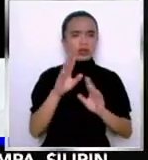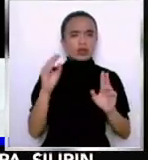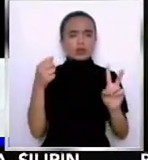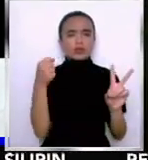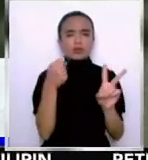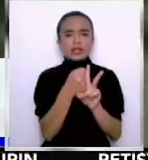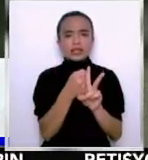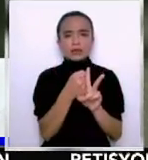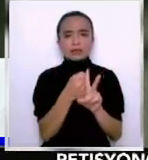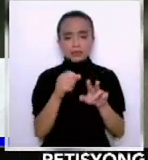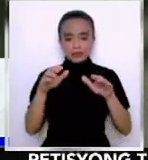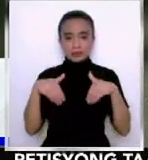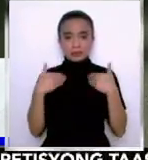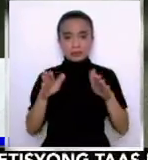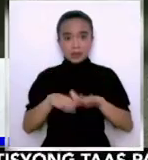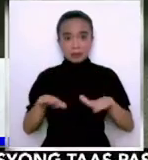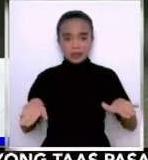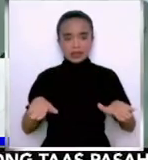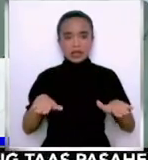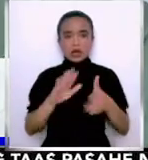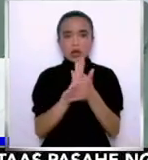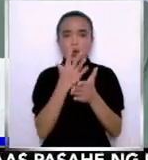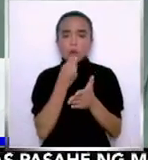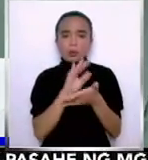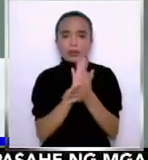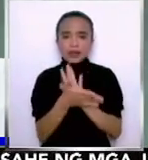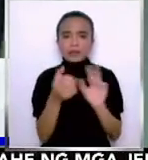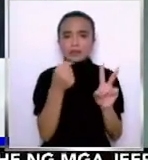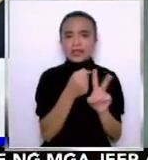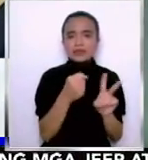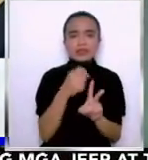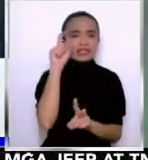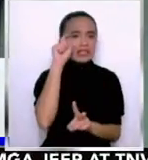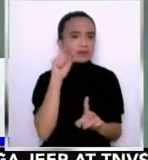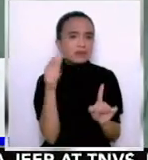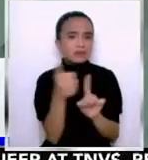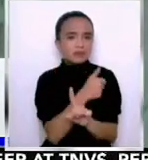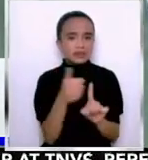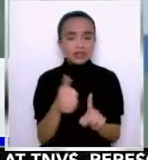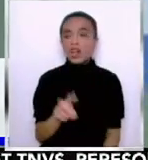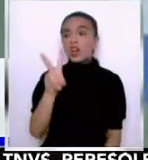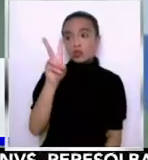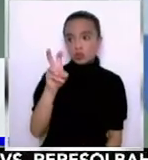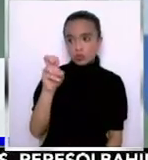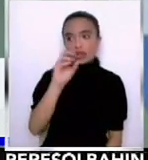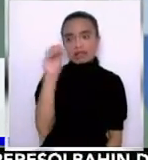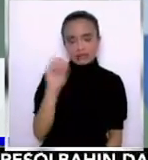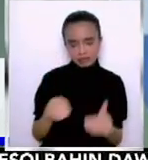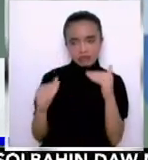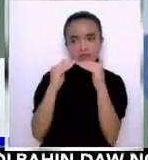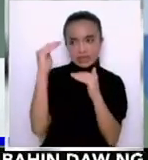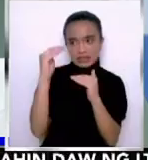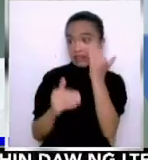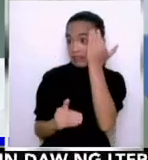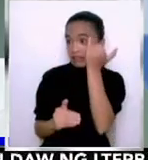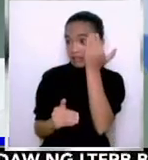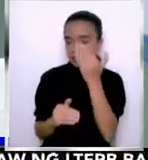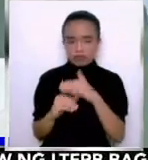sexual abuse and exploitation of children. More than 200% dahil nga yung accessibility